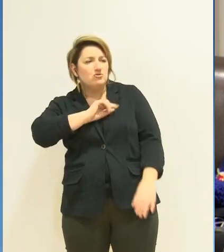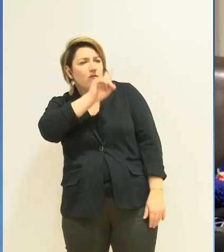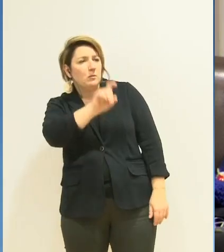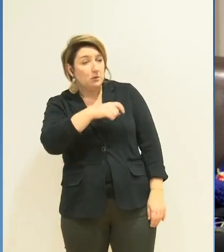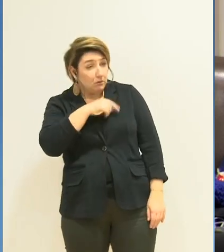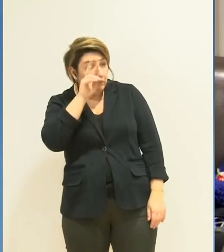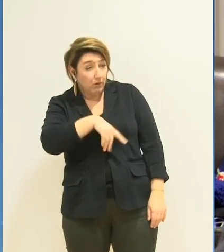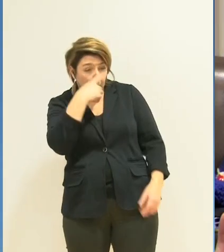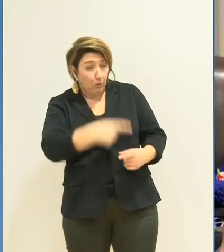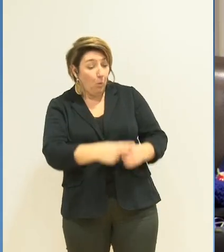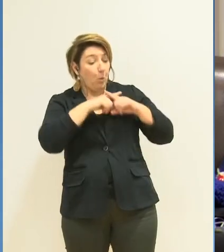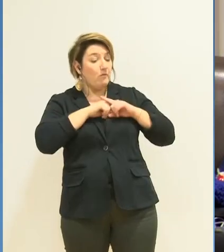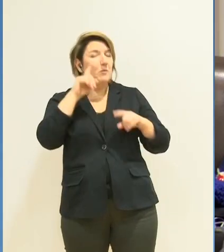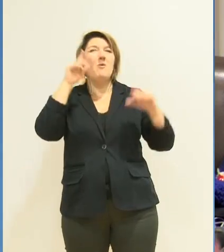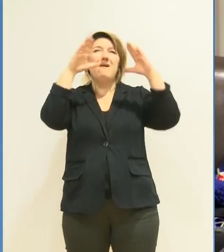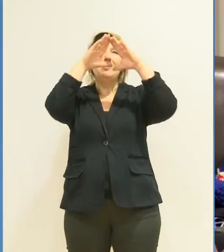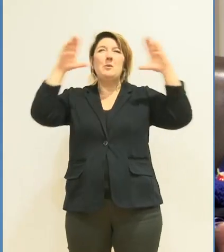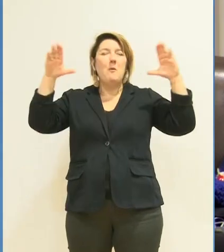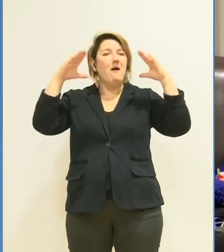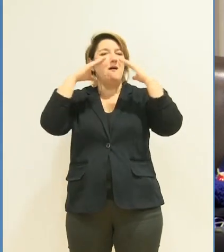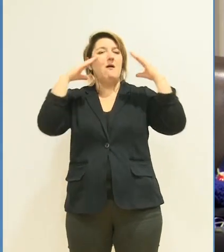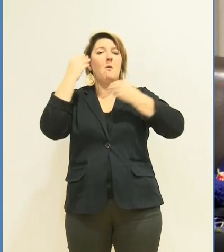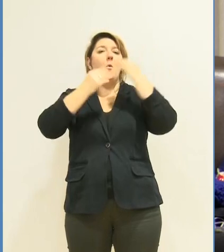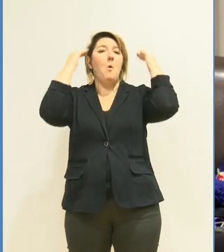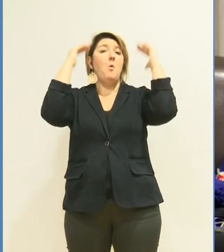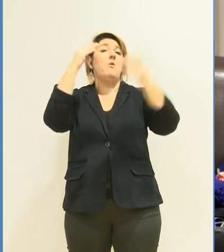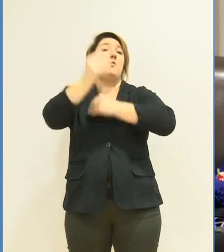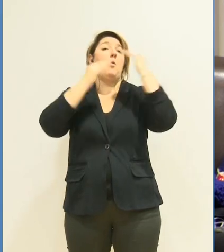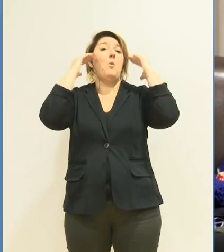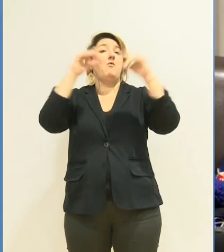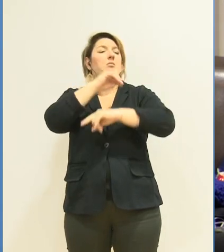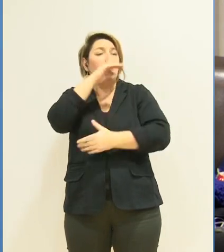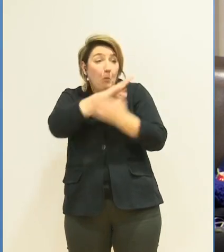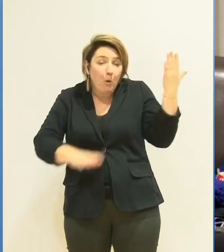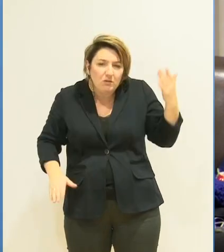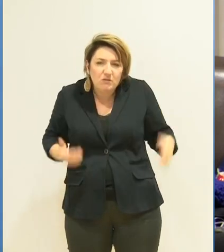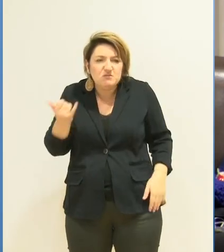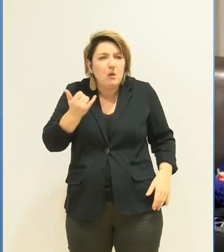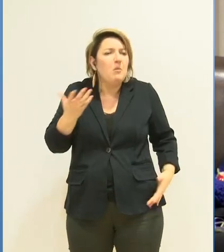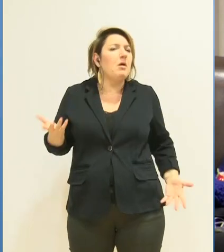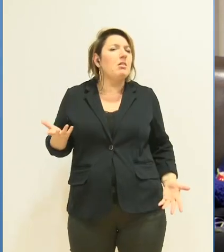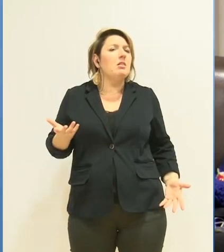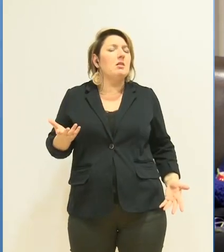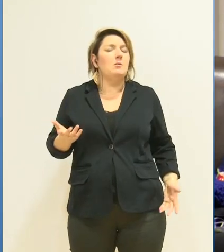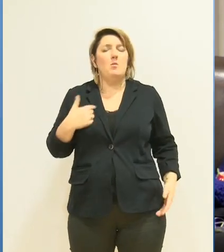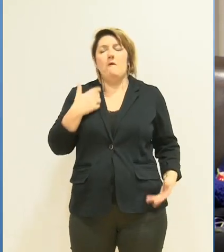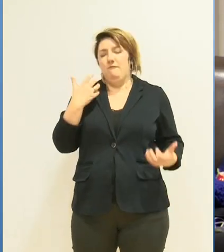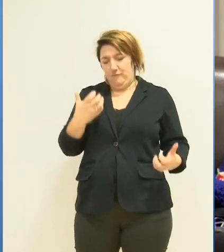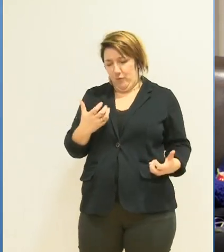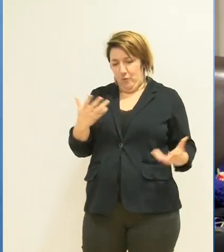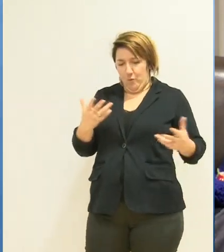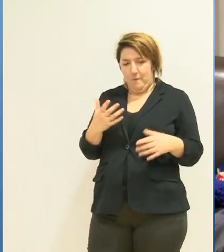vraiment parce que quand on a une toiture ou on la couvre où on l'a couvre pas mais on fait pas les choses à moitié je voudrais surtout que lorsque l'on évoque maintenant